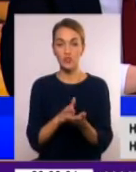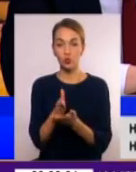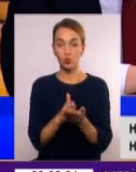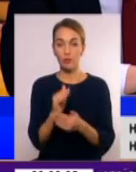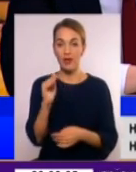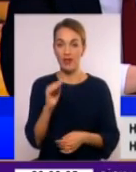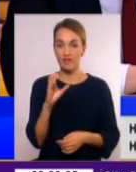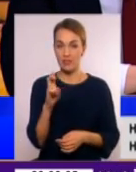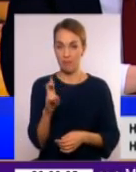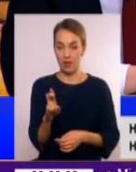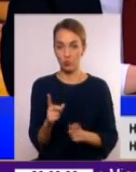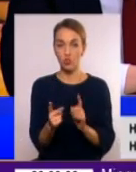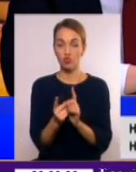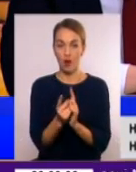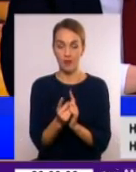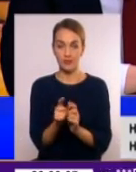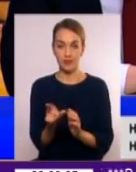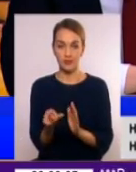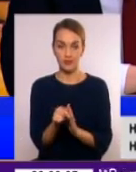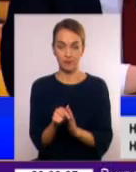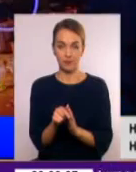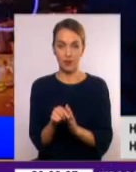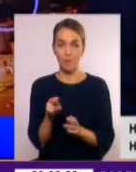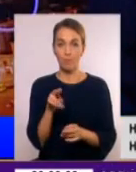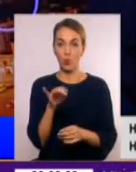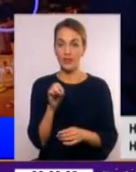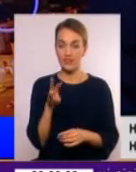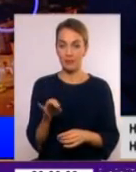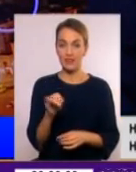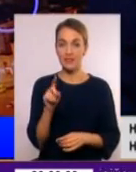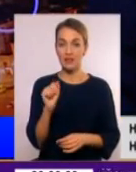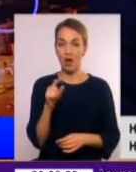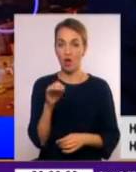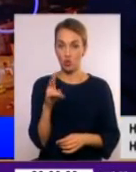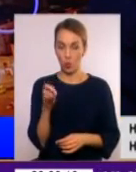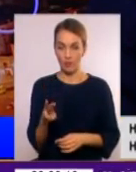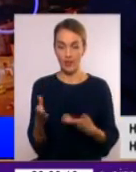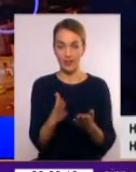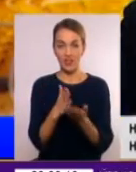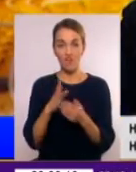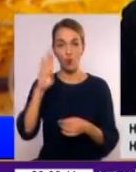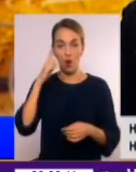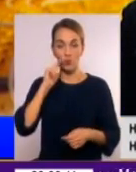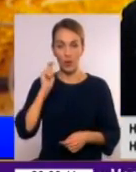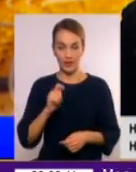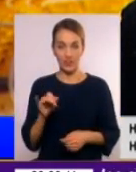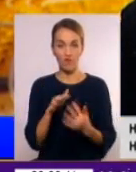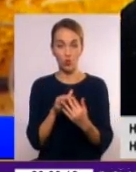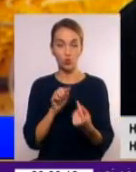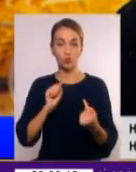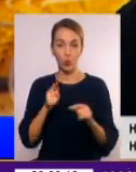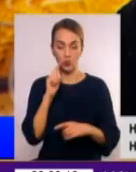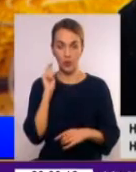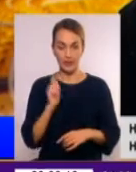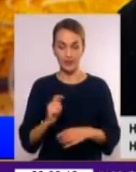ФСБ зустрічається з Плотницьким і Захарченком, які є ворогами України і воюють проти